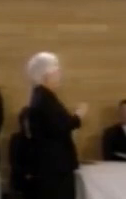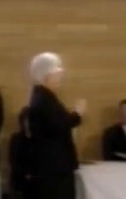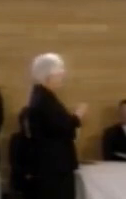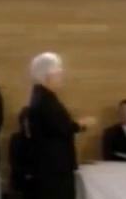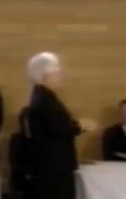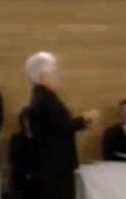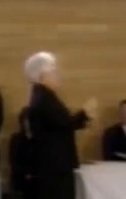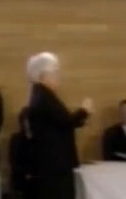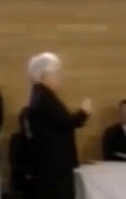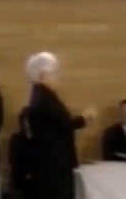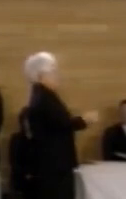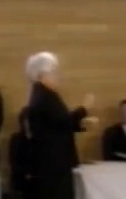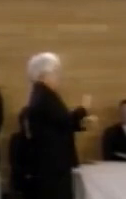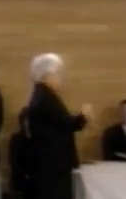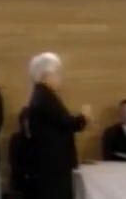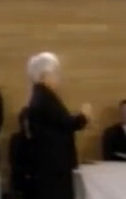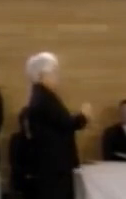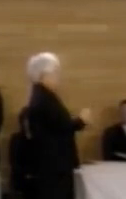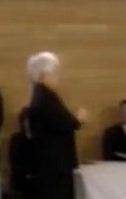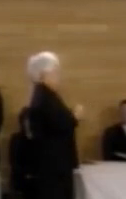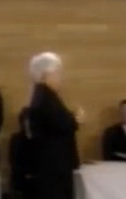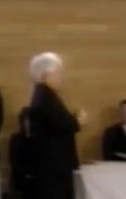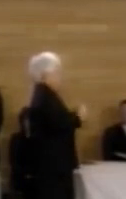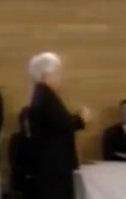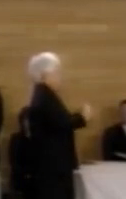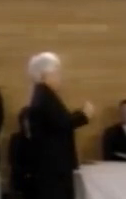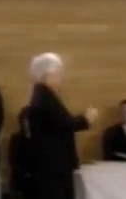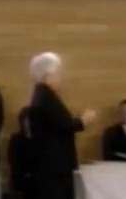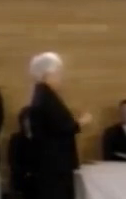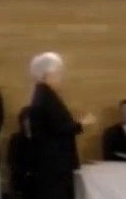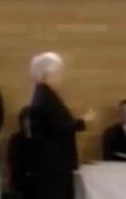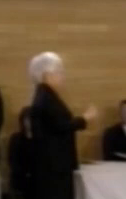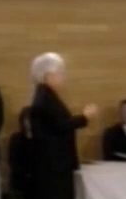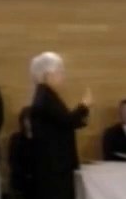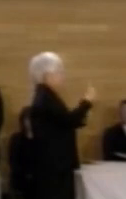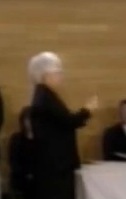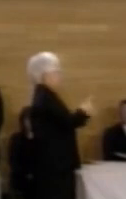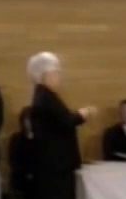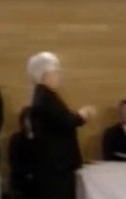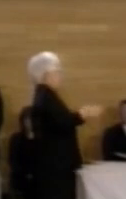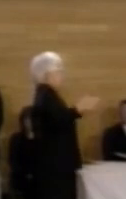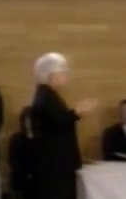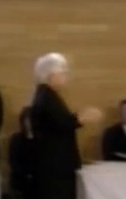向け、歩みを続けた11年間でありました。